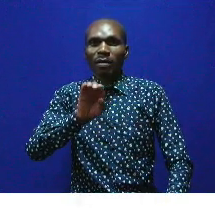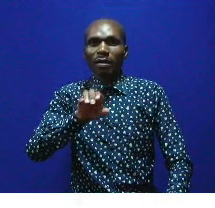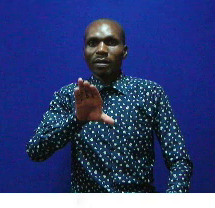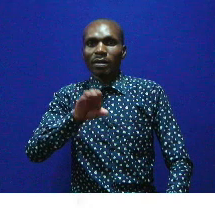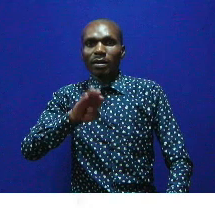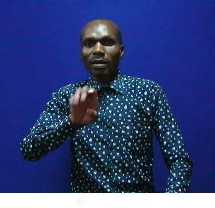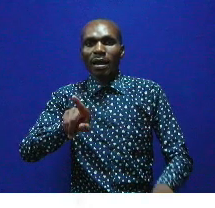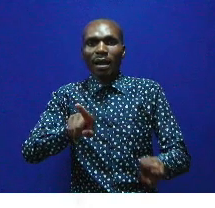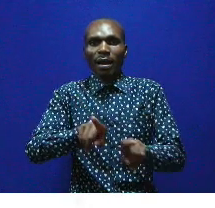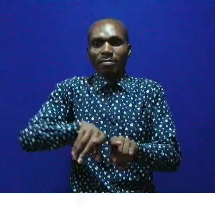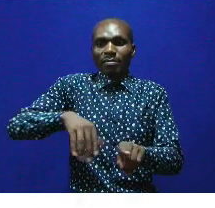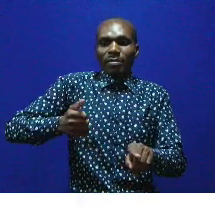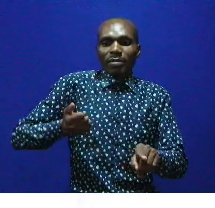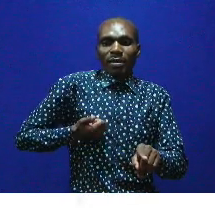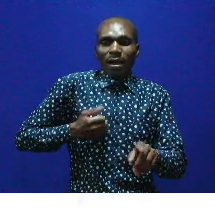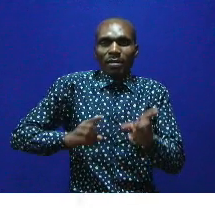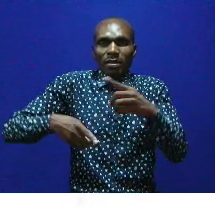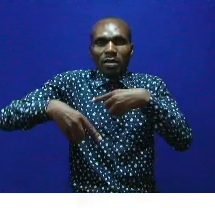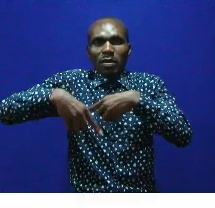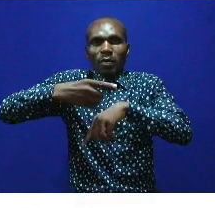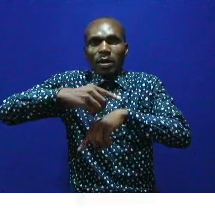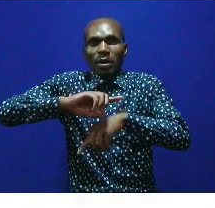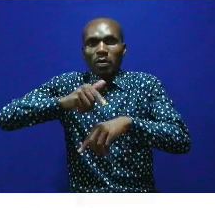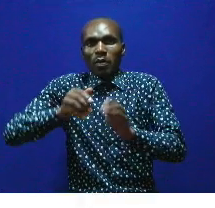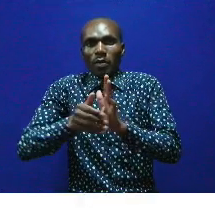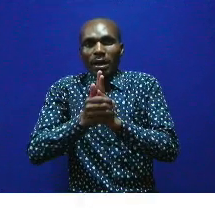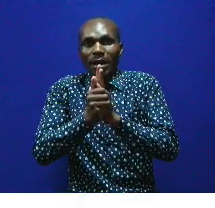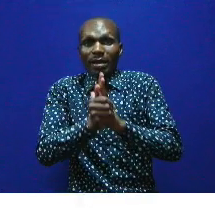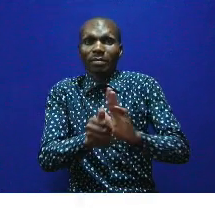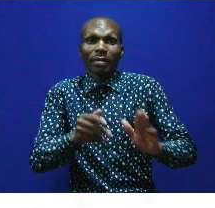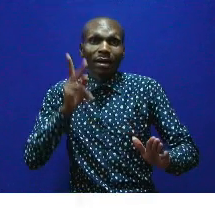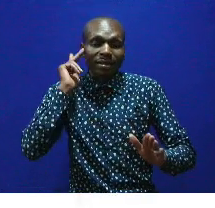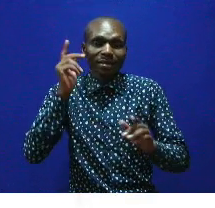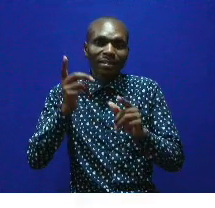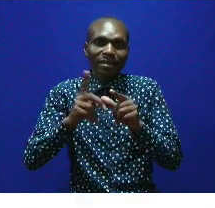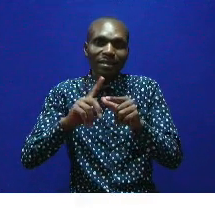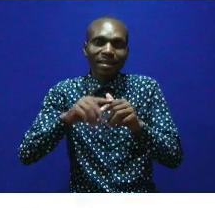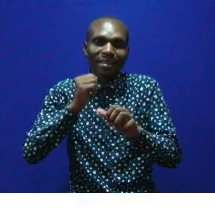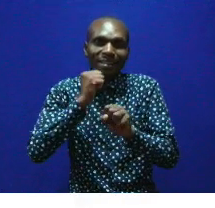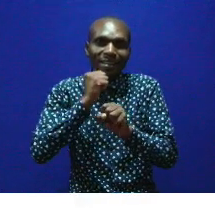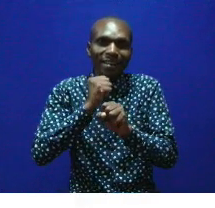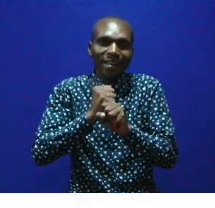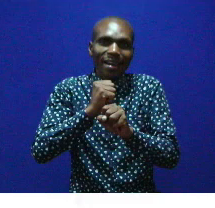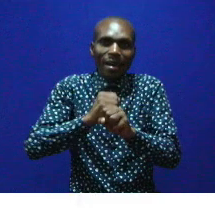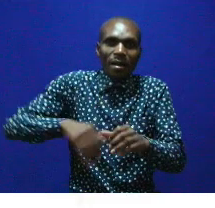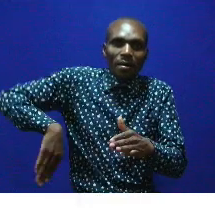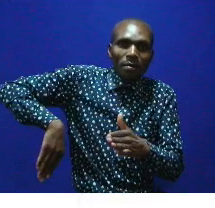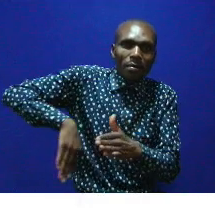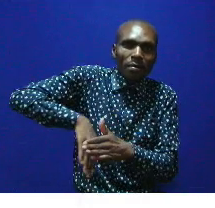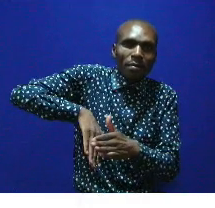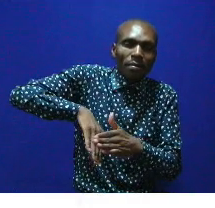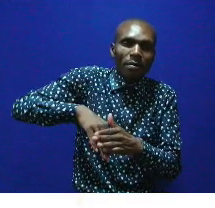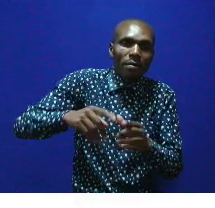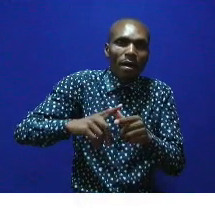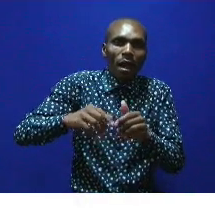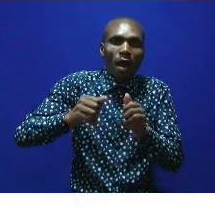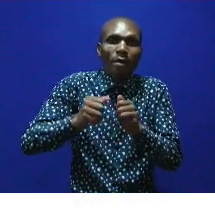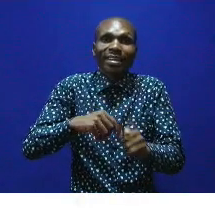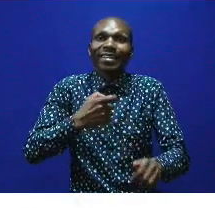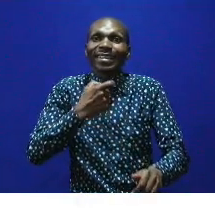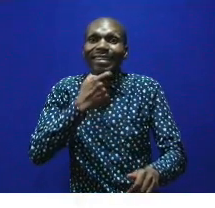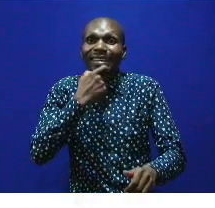na wabanyankongo bakisi obara yerukie bendera ya Kisi ase chigosoria chu ekerengo yensemo ya Nyanza